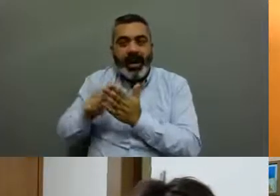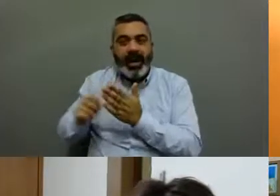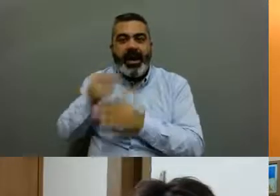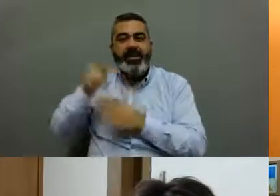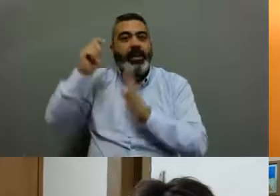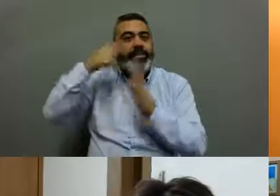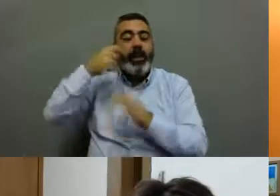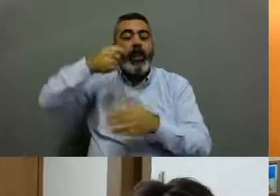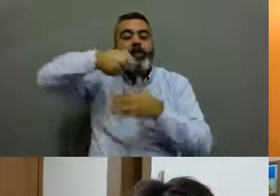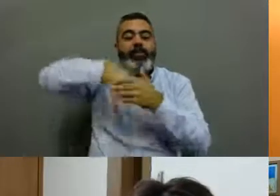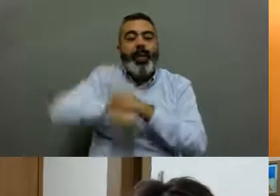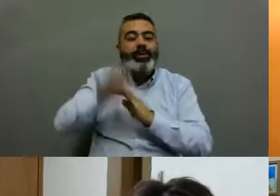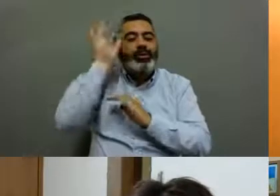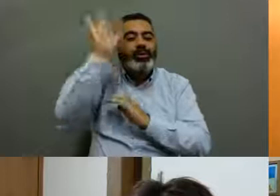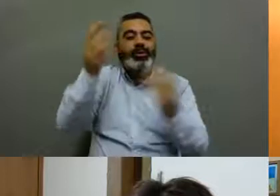to Dance,